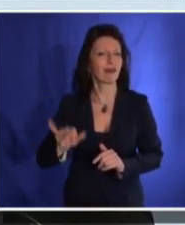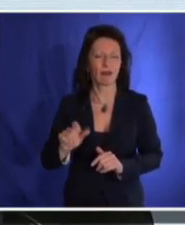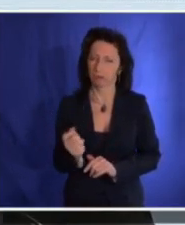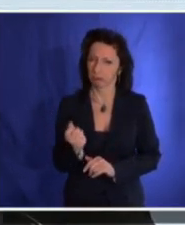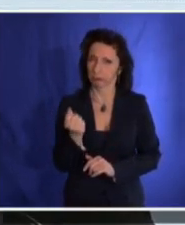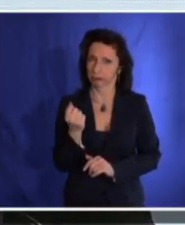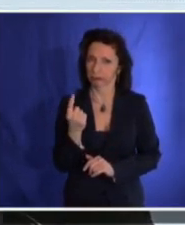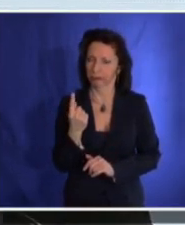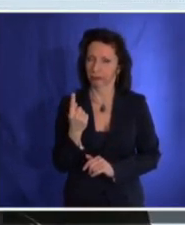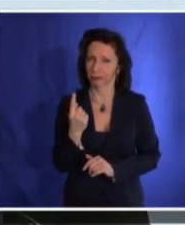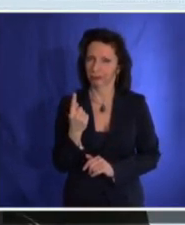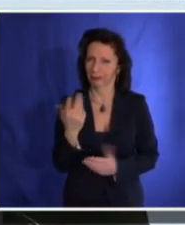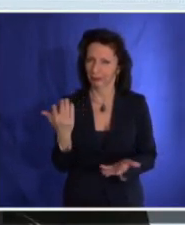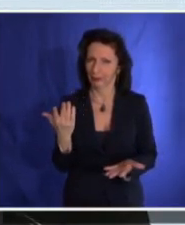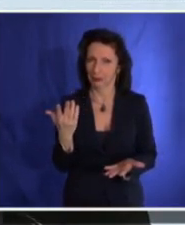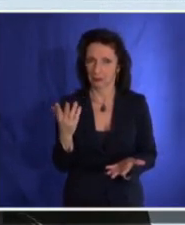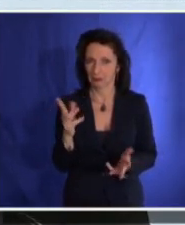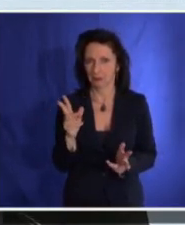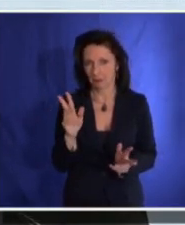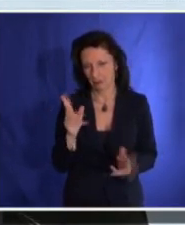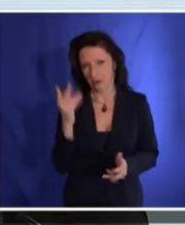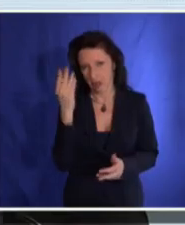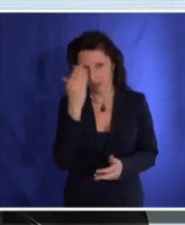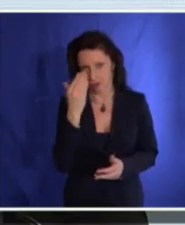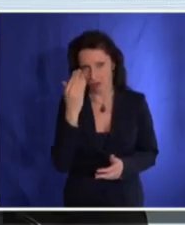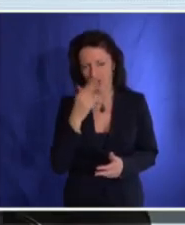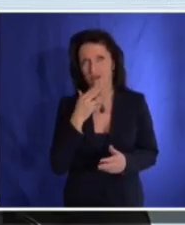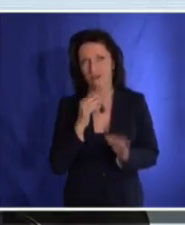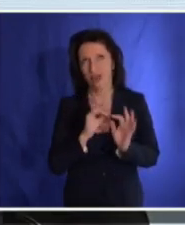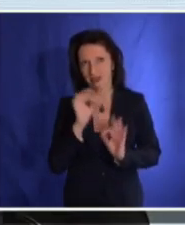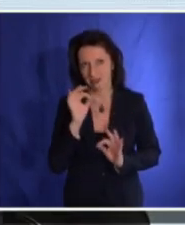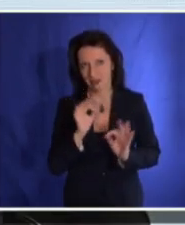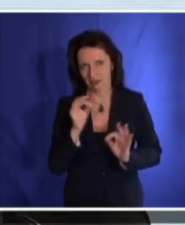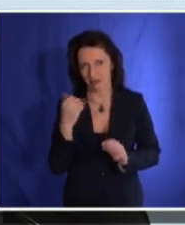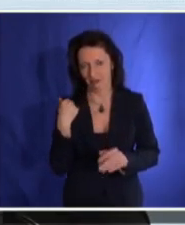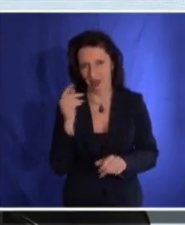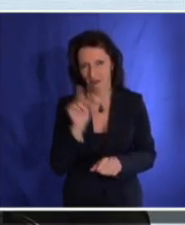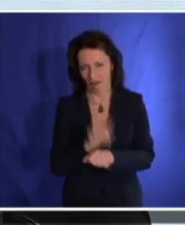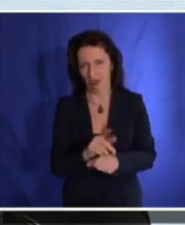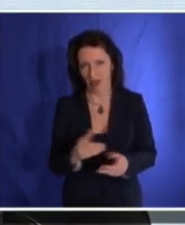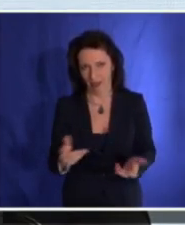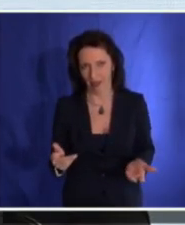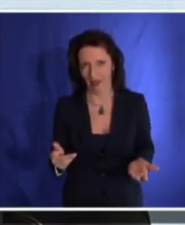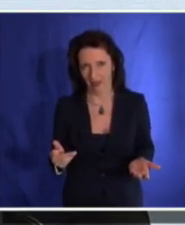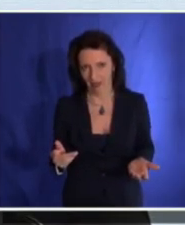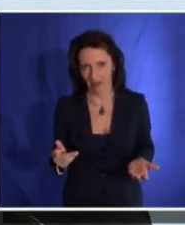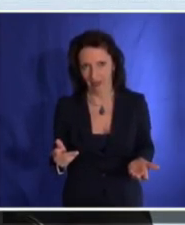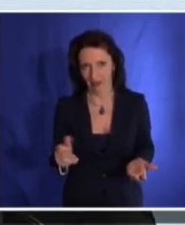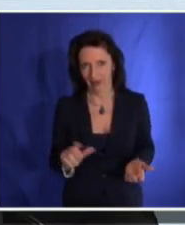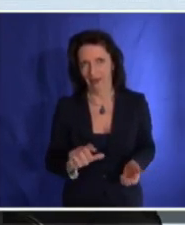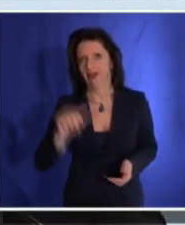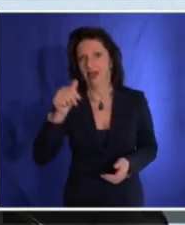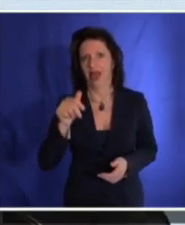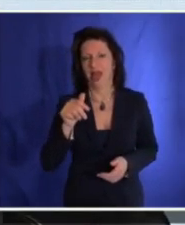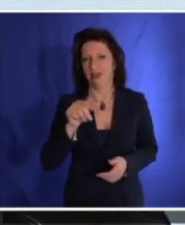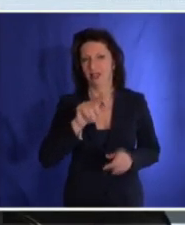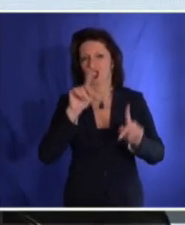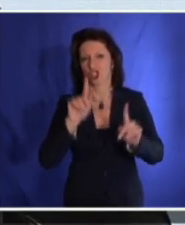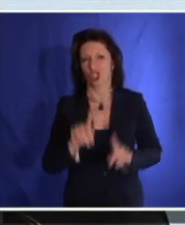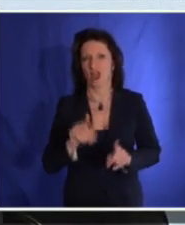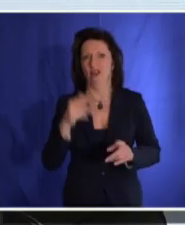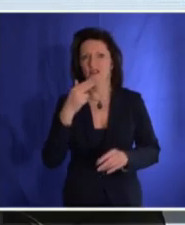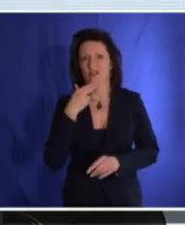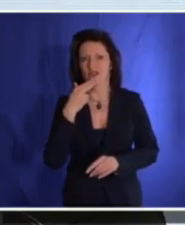ich glaube, man kann es ahnen, von wem diese Statistik ja in Auftrag gegeben worden ist, an der ersten Stelle der Bösewichte, der